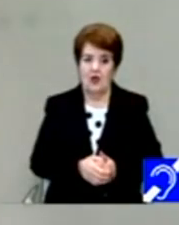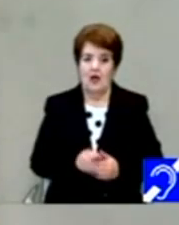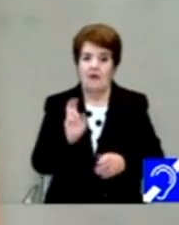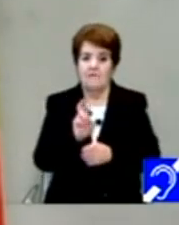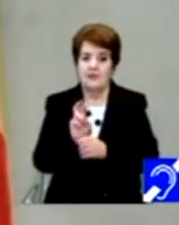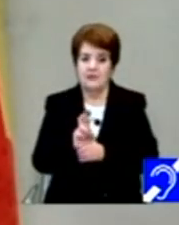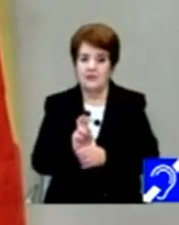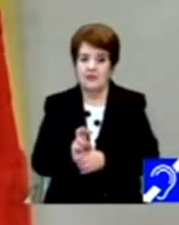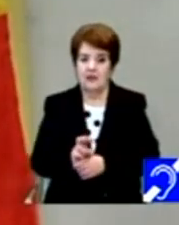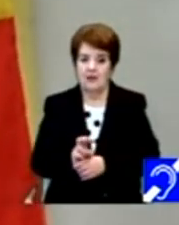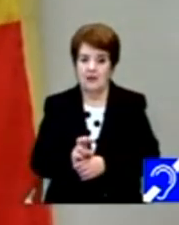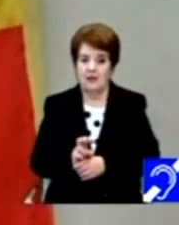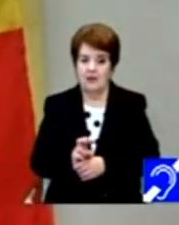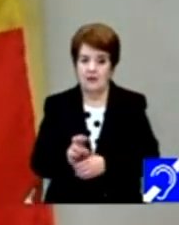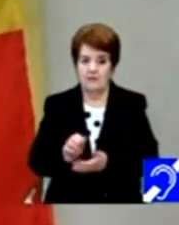vizitele